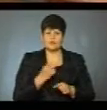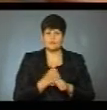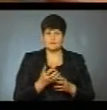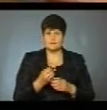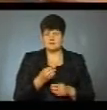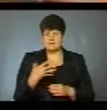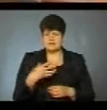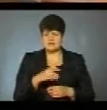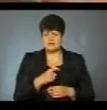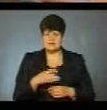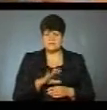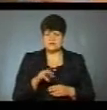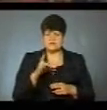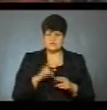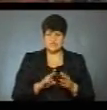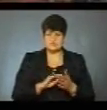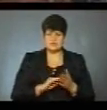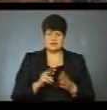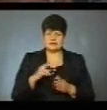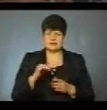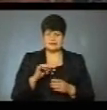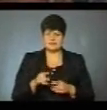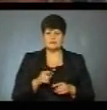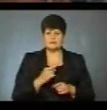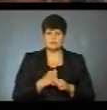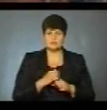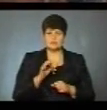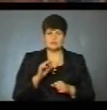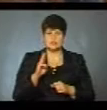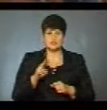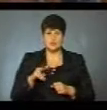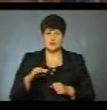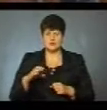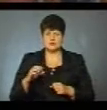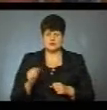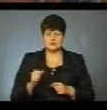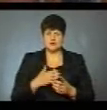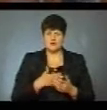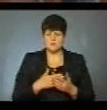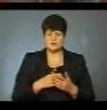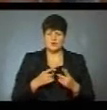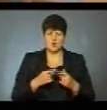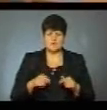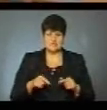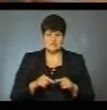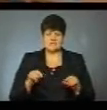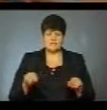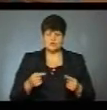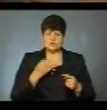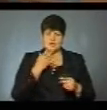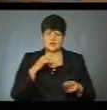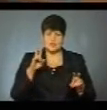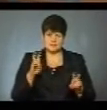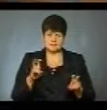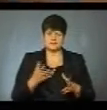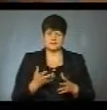хвилин після закінчення написання диктанту. Так зробила Оксана Шлюсар з громадської організації «Відродження нації». Дивлюсь Українське